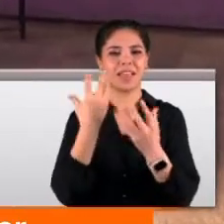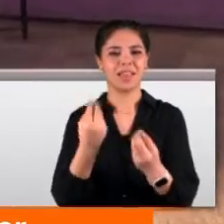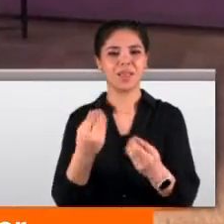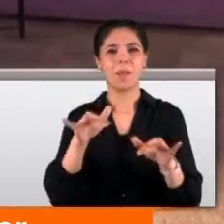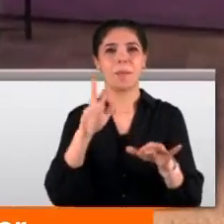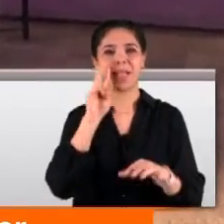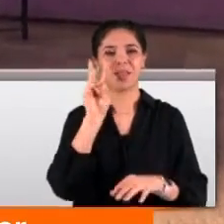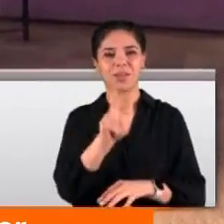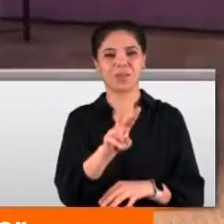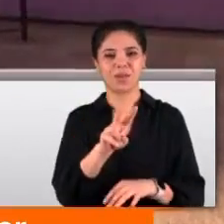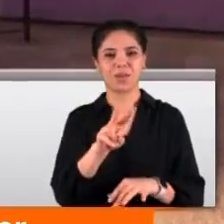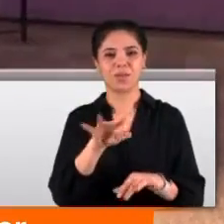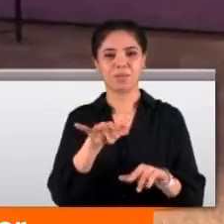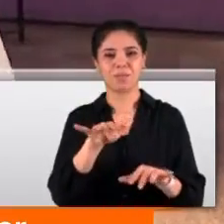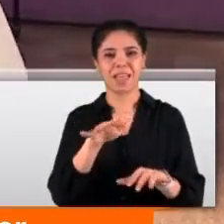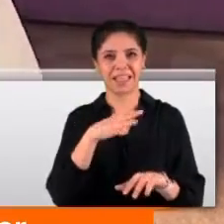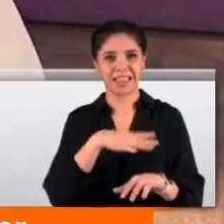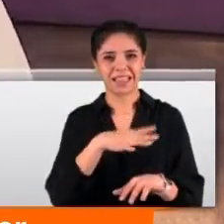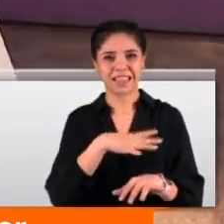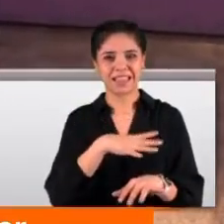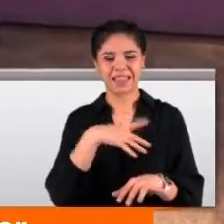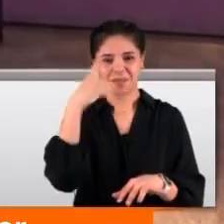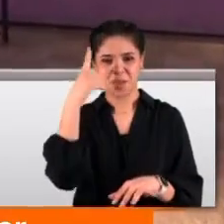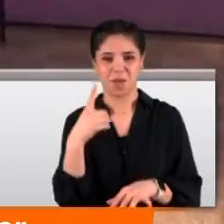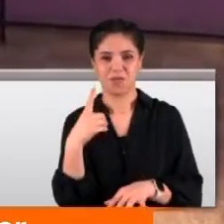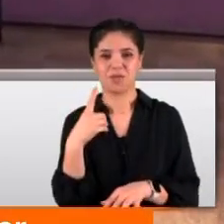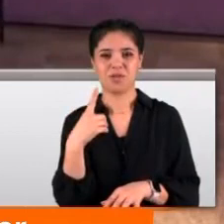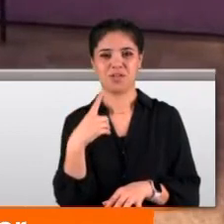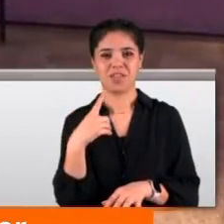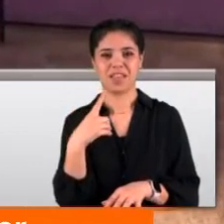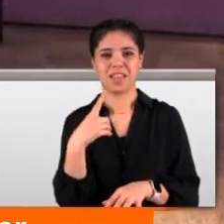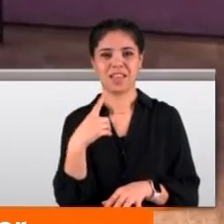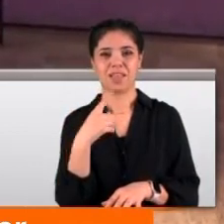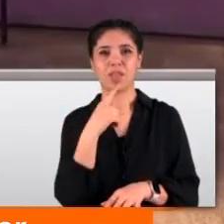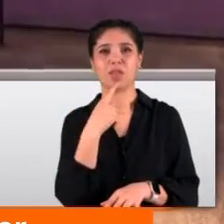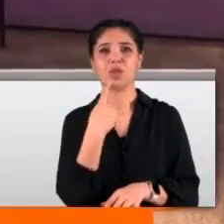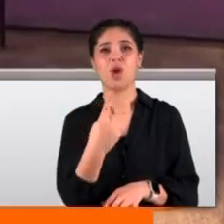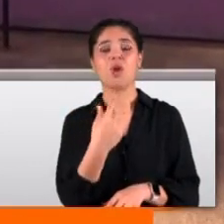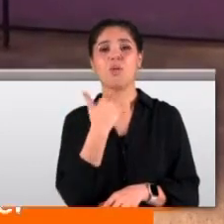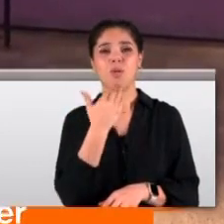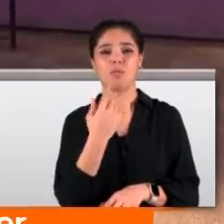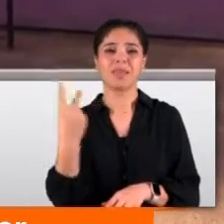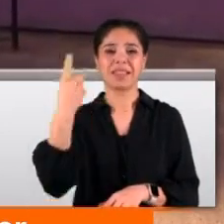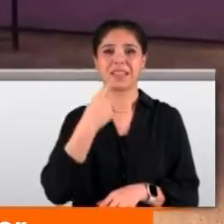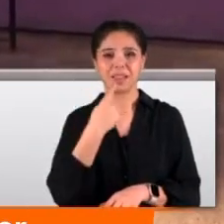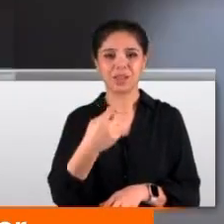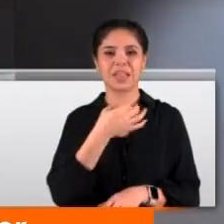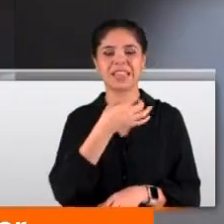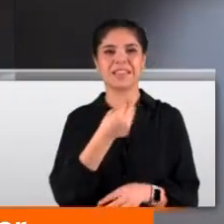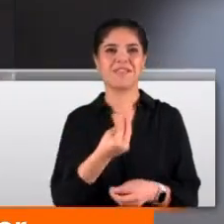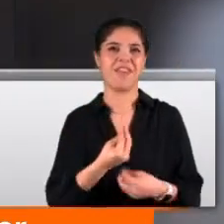gördüm ben. Piyano çalmak istediğimde ilk başta hani söyleyemedim kendilerine. İkinci sefer söylediğimde izin